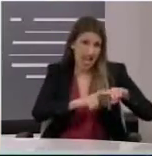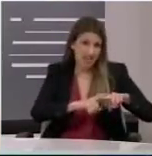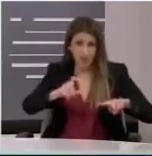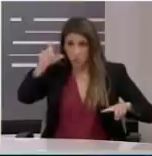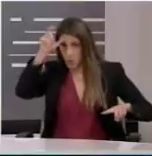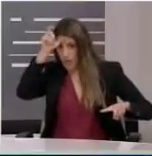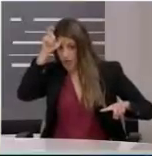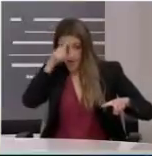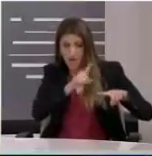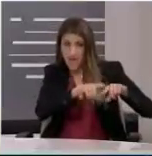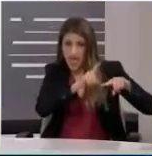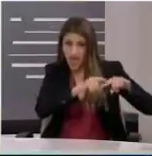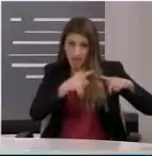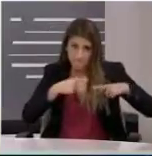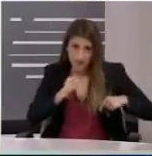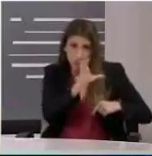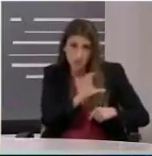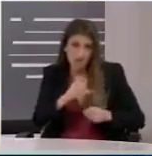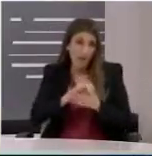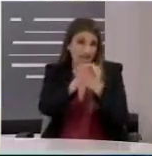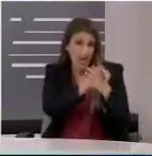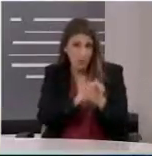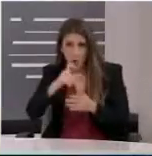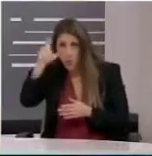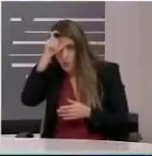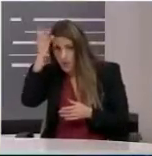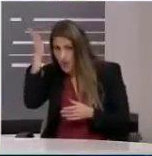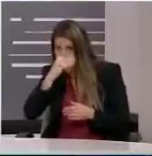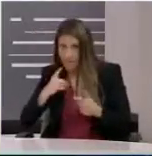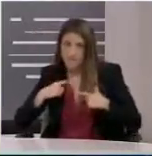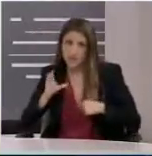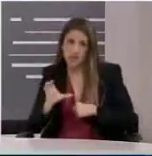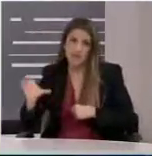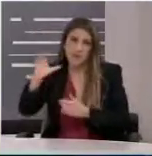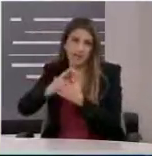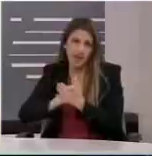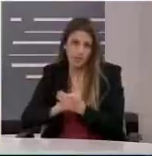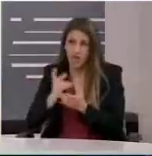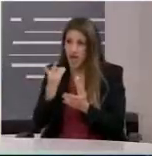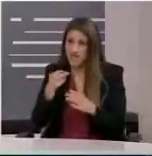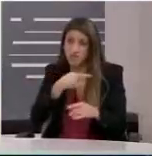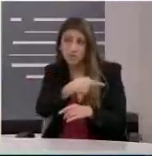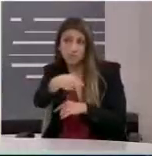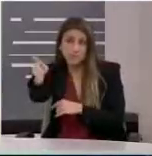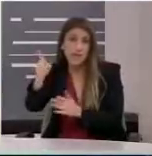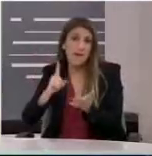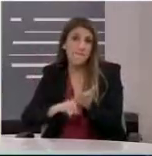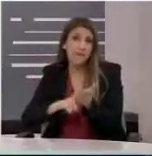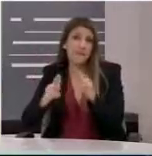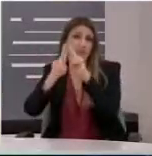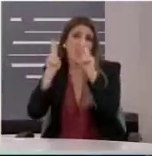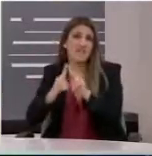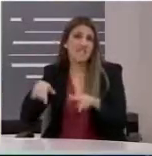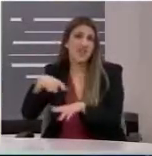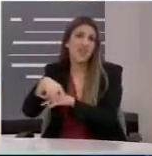Ένωσης, η Τουρκία όχι, να λύσουν τις διαφορές τους στη Χάγη. Και συγκρίνεται το με την ανακοίνωση που έβγαλε